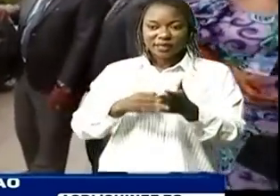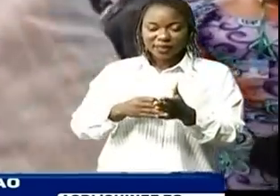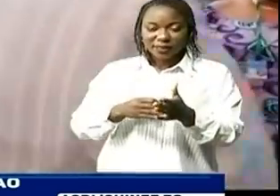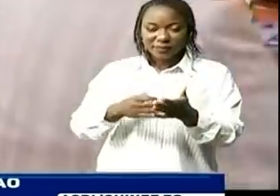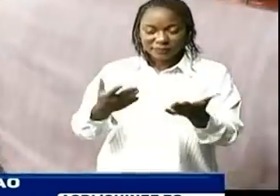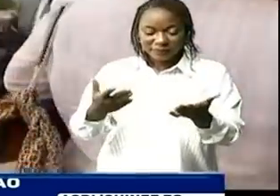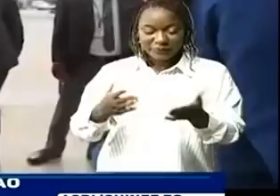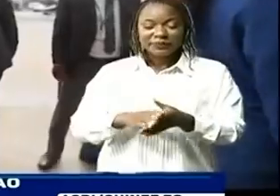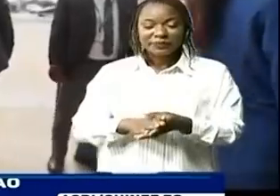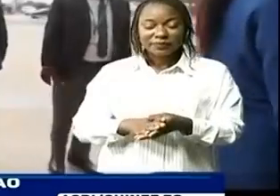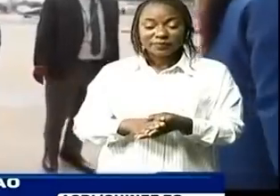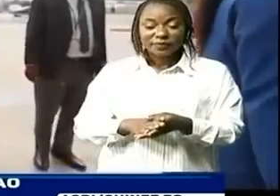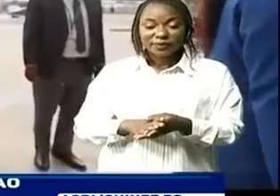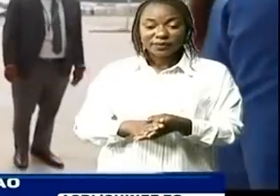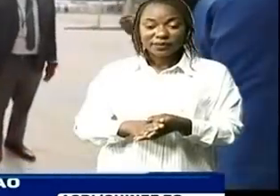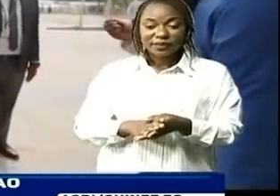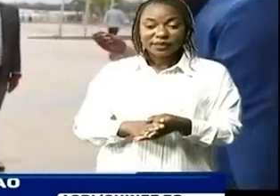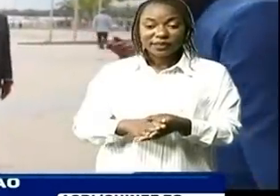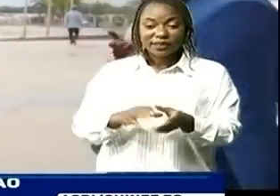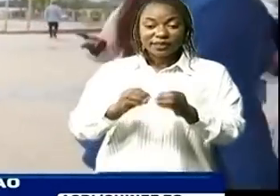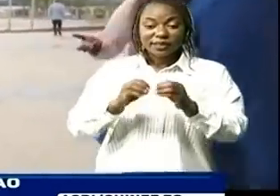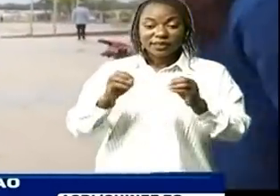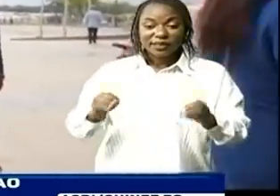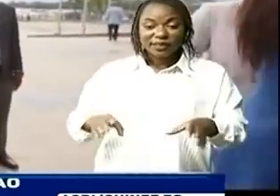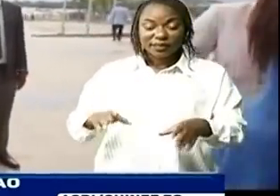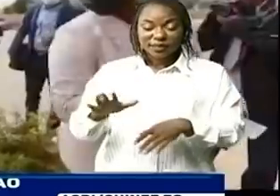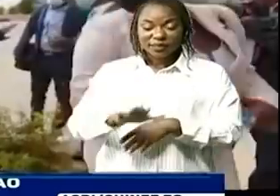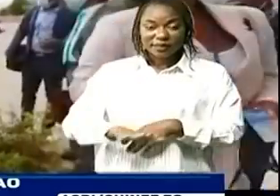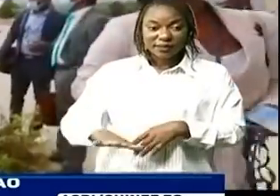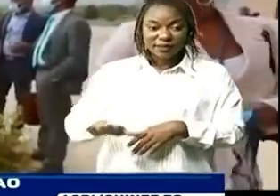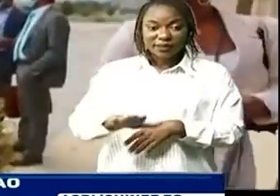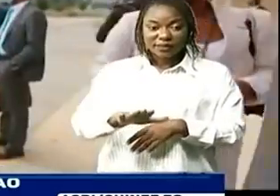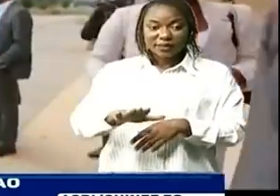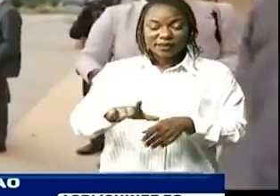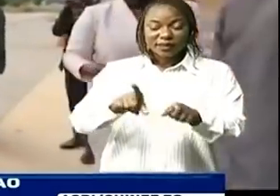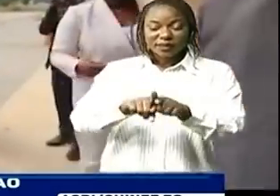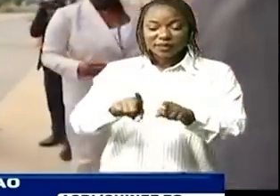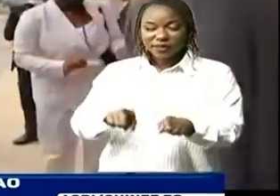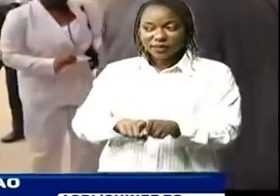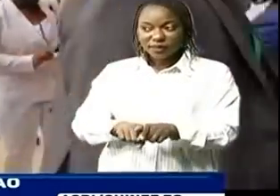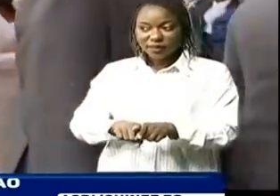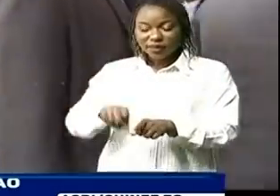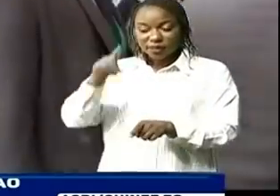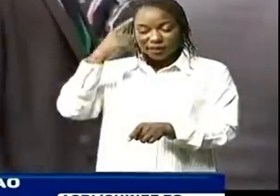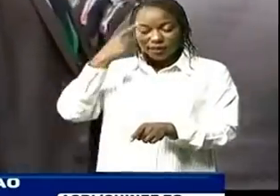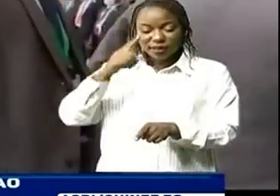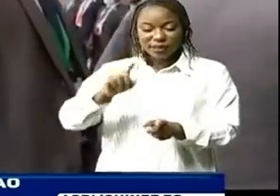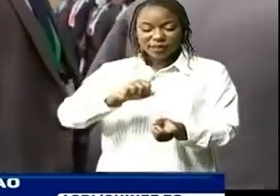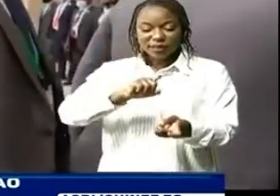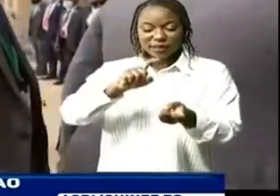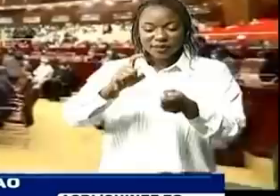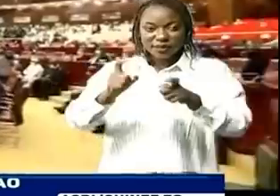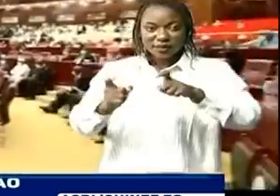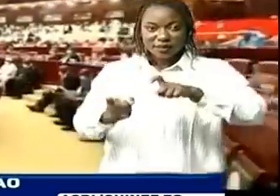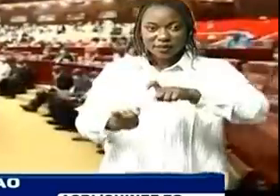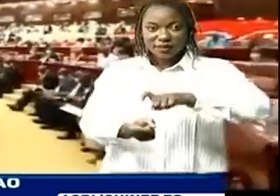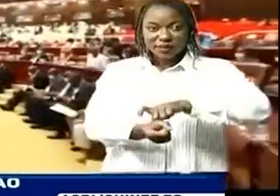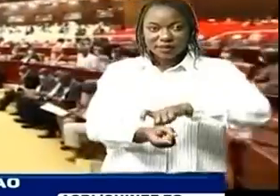FAO. Plus de 50 pays se sont réunis pour définir ensemble les priorités dont la transformation des